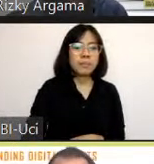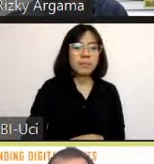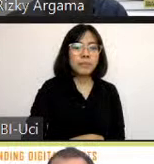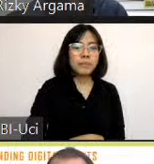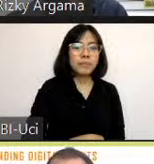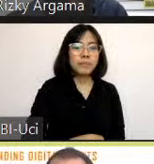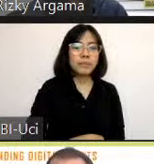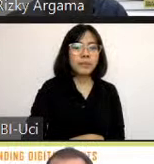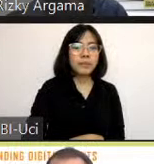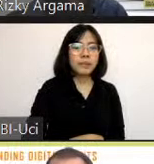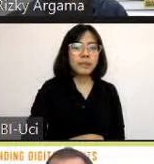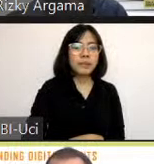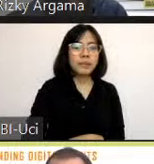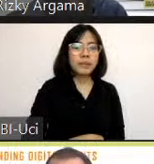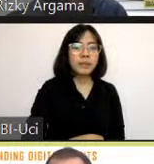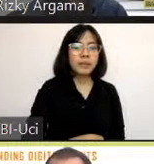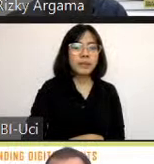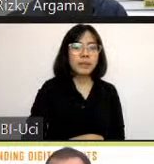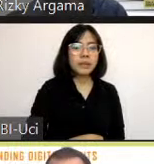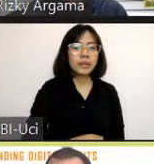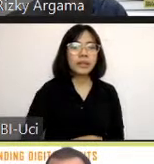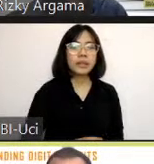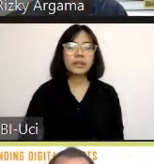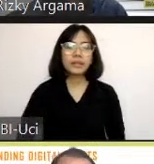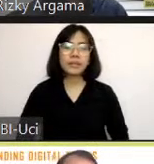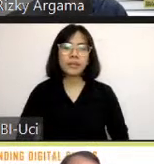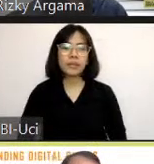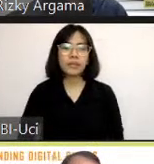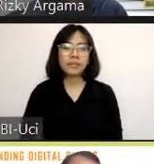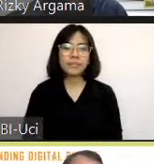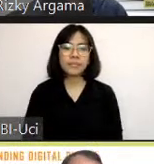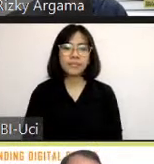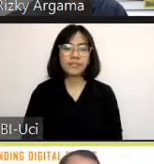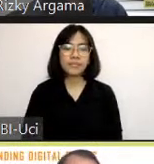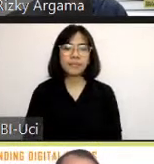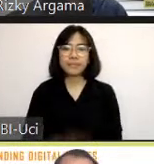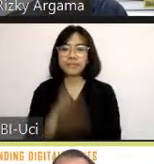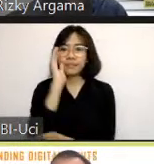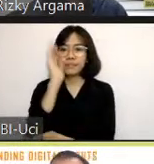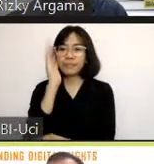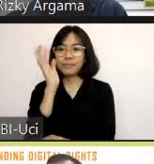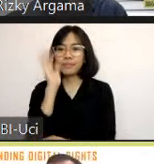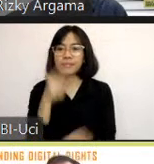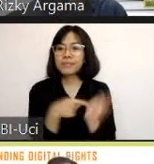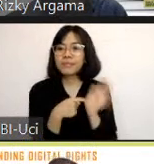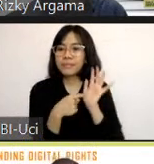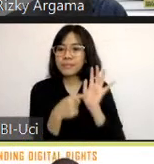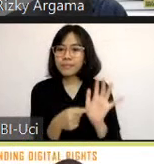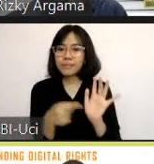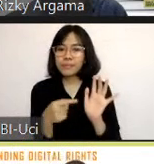Sambil saya siapkan materinya, jadi kurang lebihnya saya akan mulai dengan